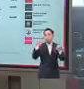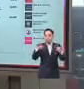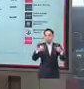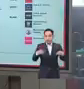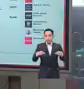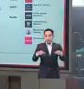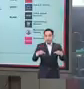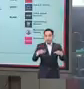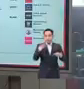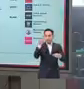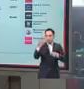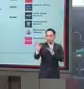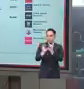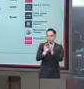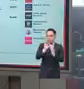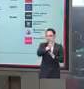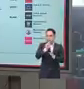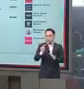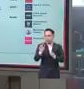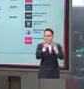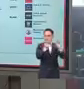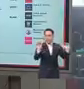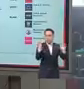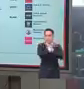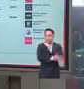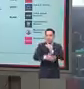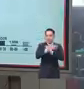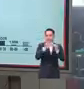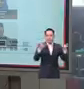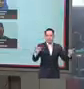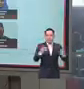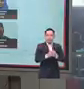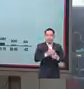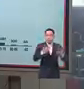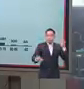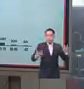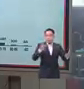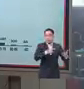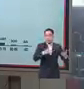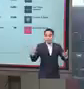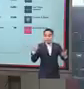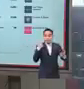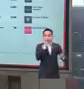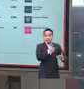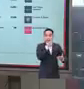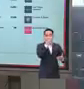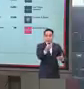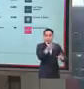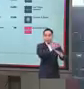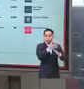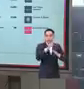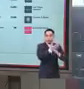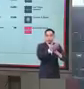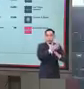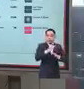di sini sungguh pun mereka bekerja sama di peringkat nasional sekarang ini itu mungkin cerita lain untuk kita ceritakan tapi itu adalah